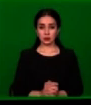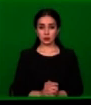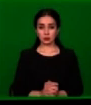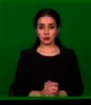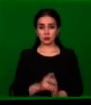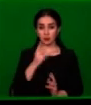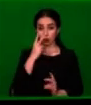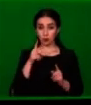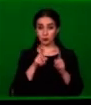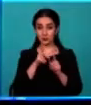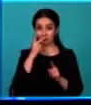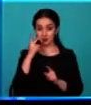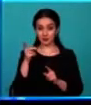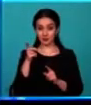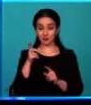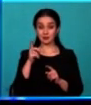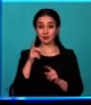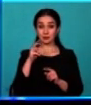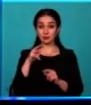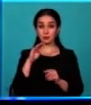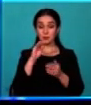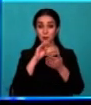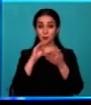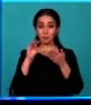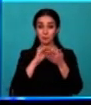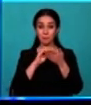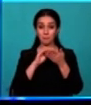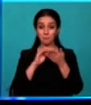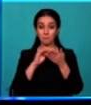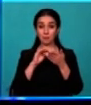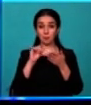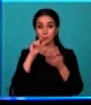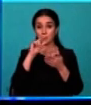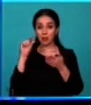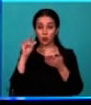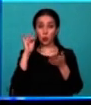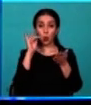Mana ko'rinishi. Demak, matn o'rtasidan paydo bo'lishi kerak edi. Demak, buni